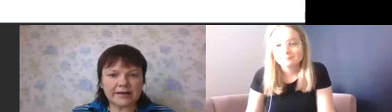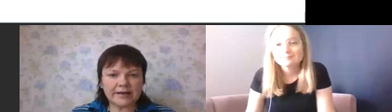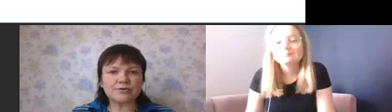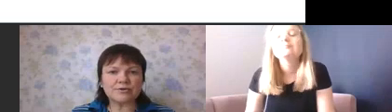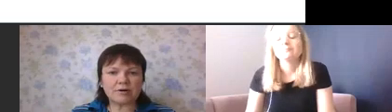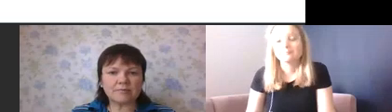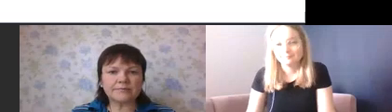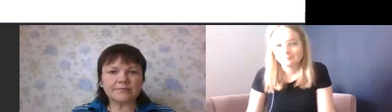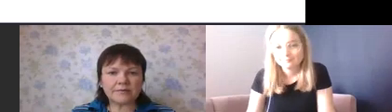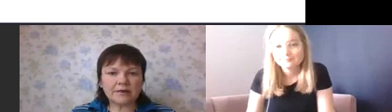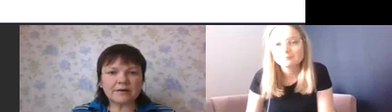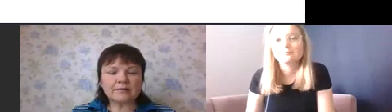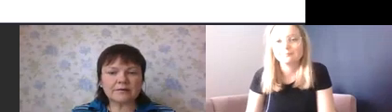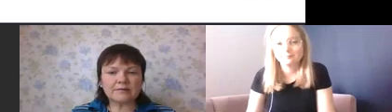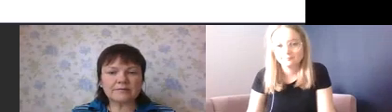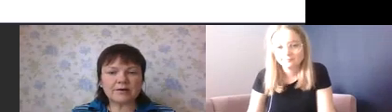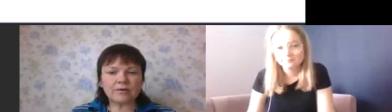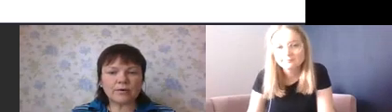Ajaplaneerimise oskus ka.